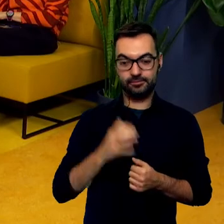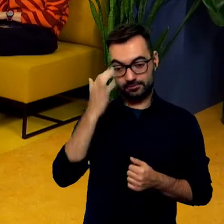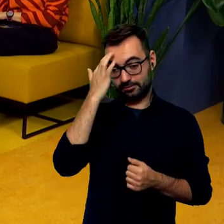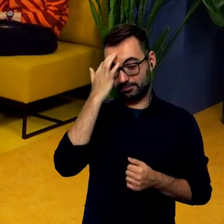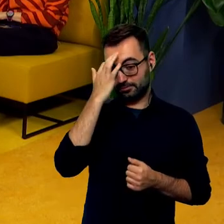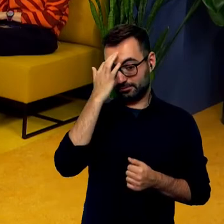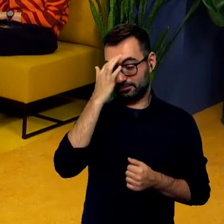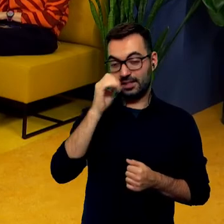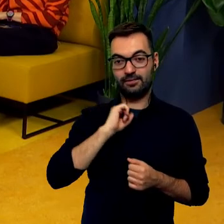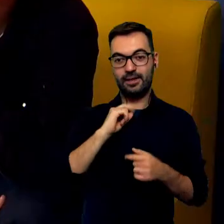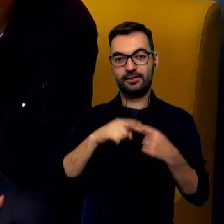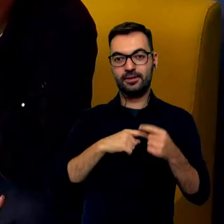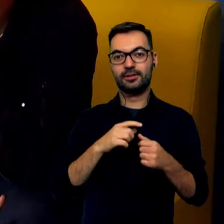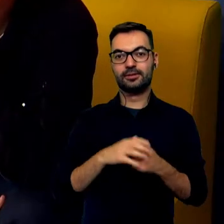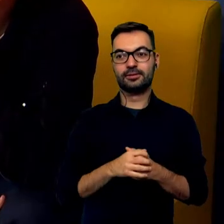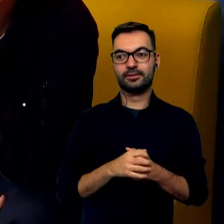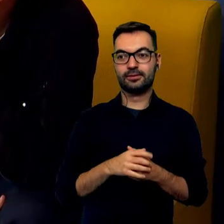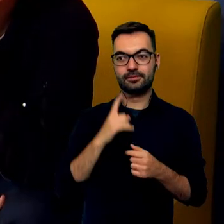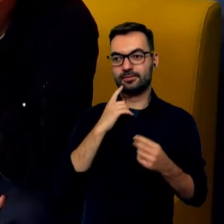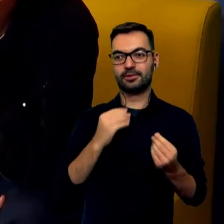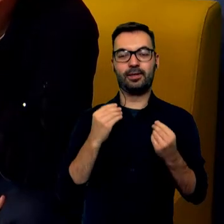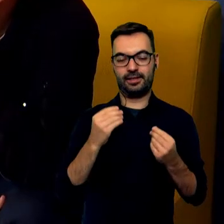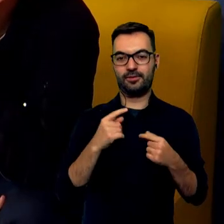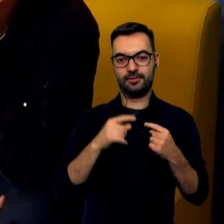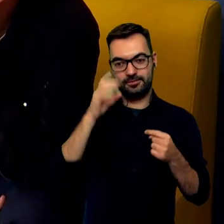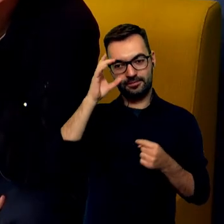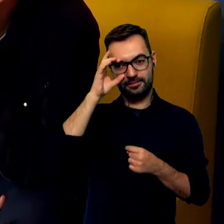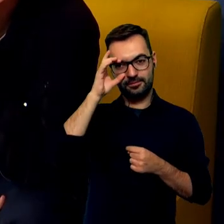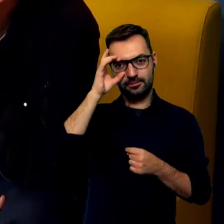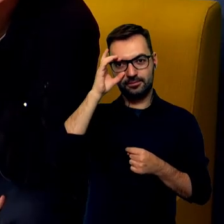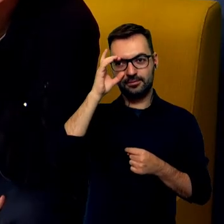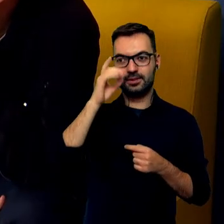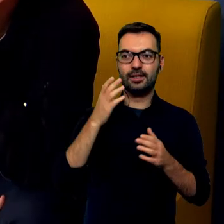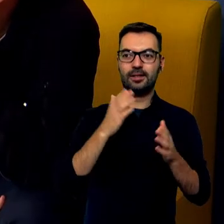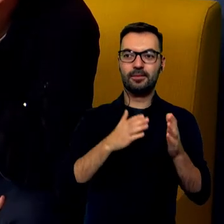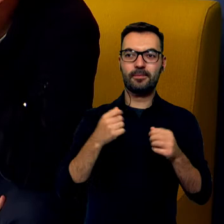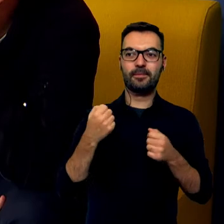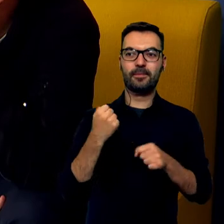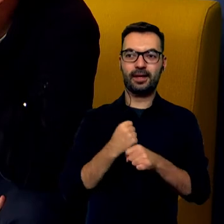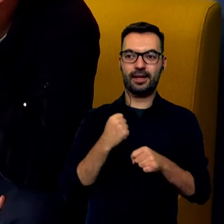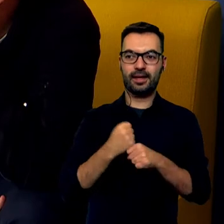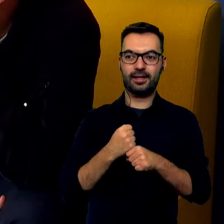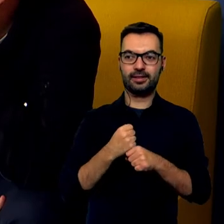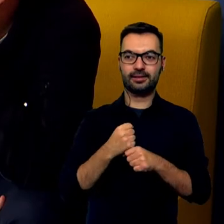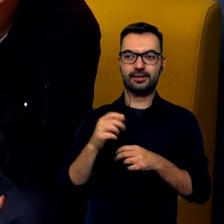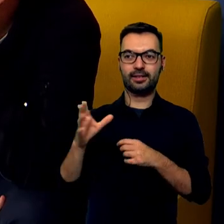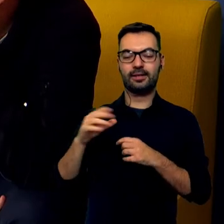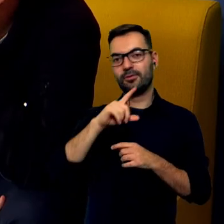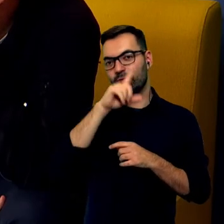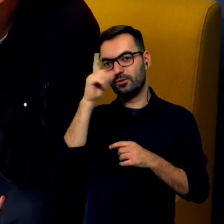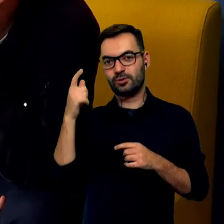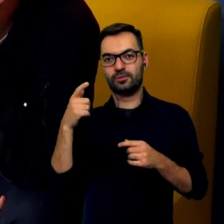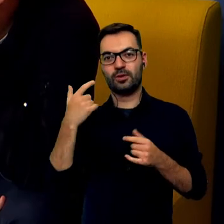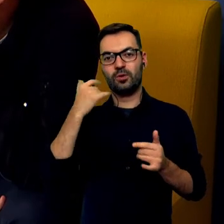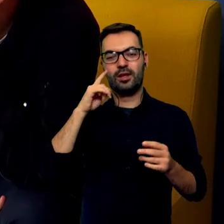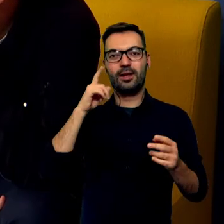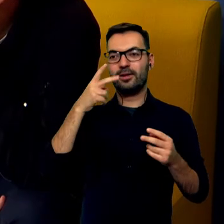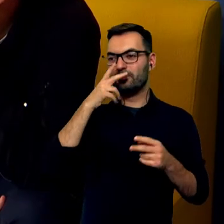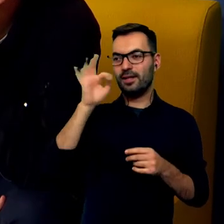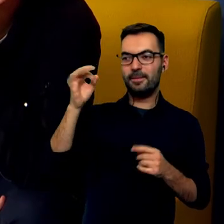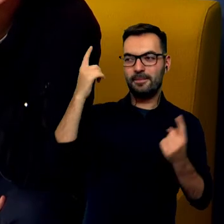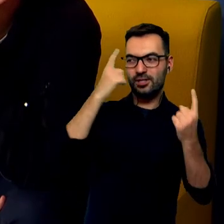okazuje się ciekawym procesem. On jest przecudowny, znaczy pracowanie z ludźmi, łapanie perspektyw